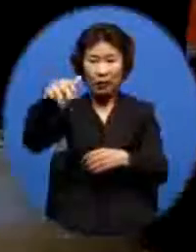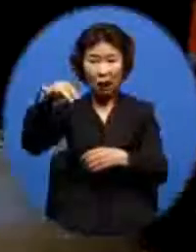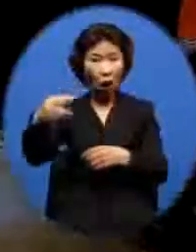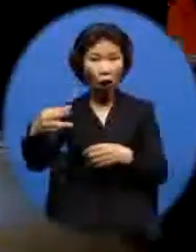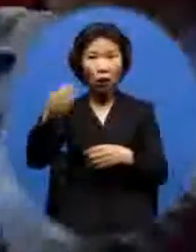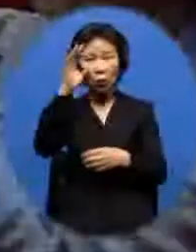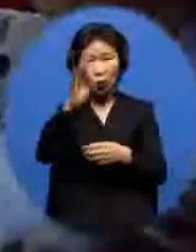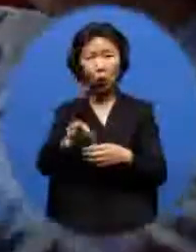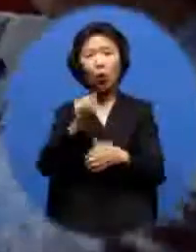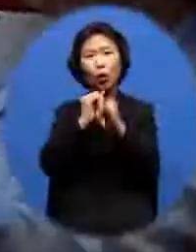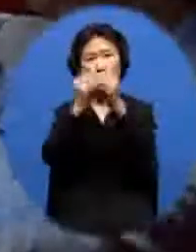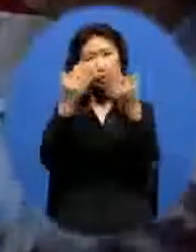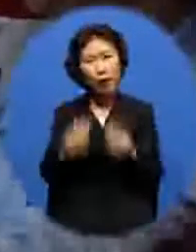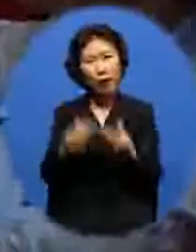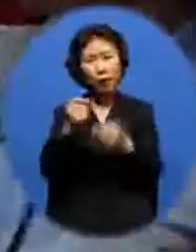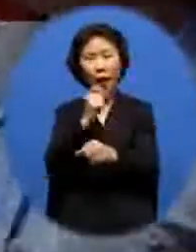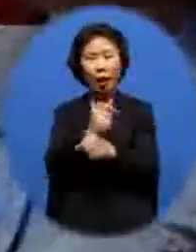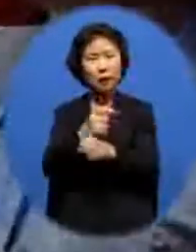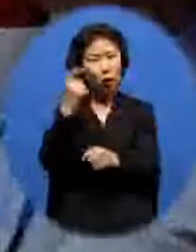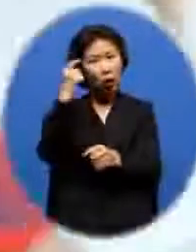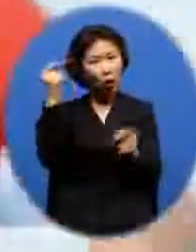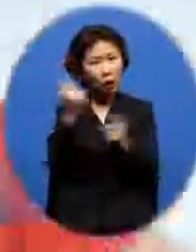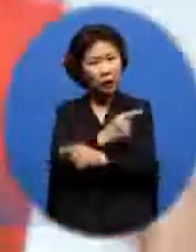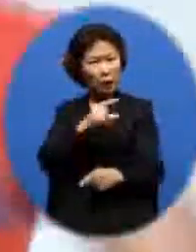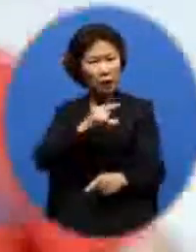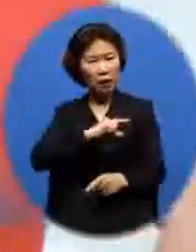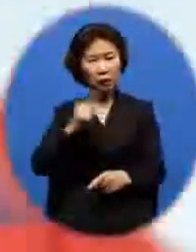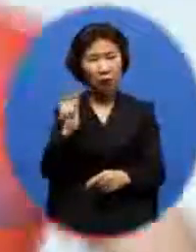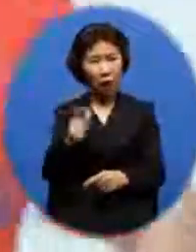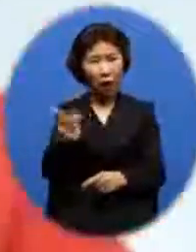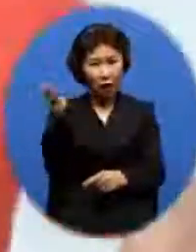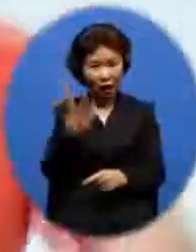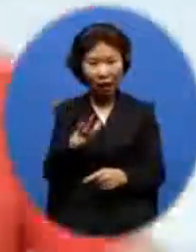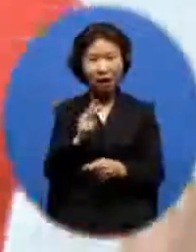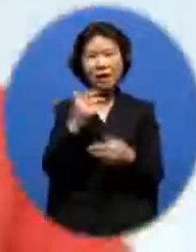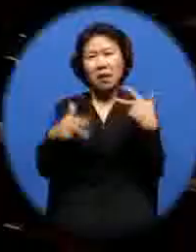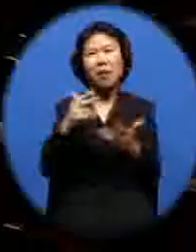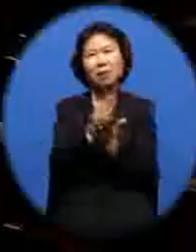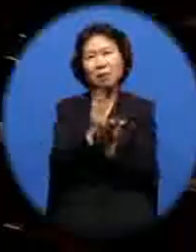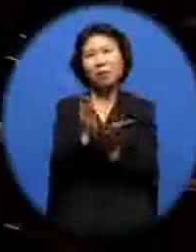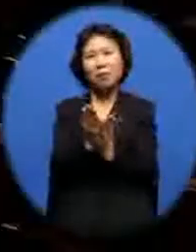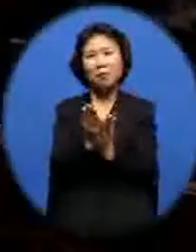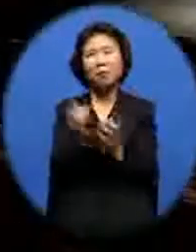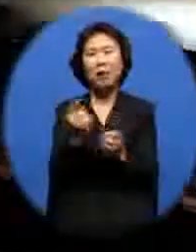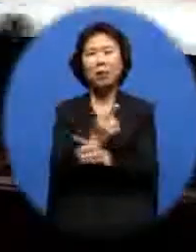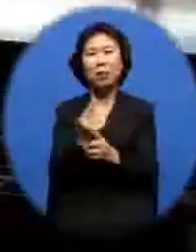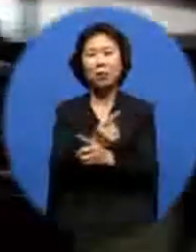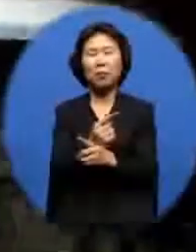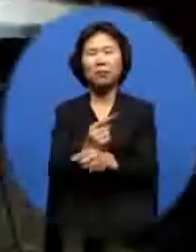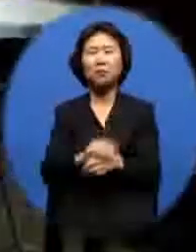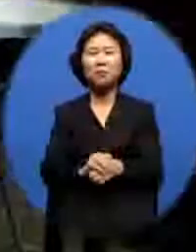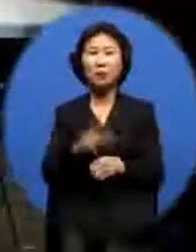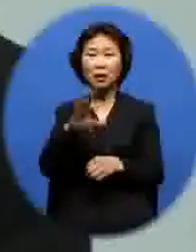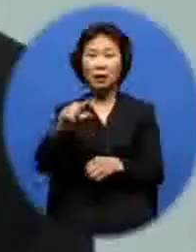등 행정혁신이라는 다소 딱딱한 주제를 재미있고 다양한 방법으로 구성한 것입니다. 안희정 지사는 이